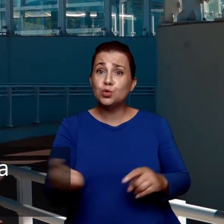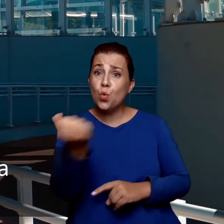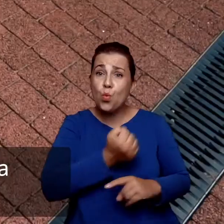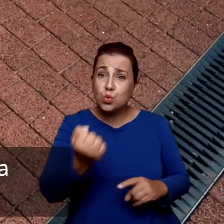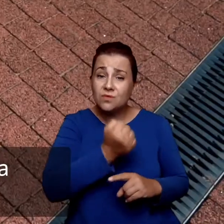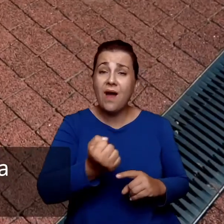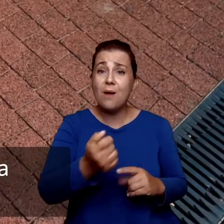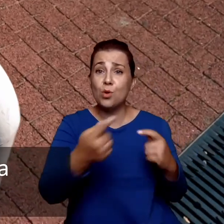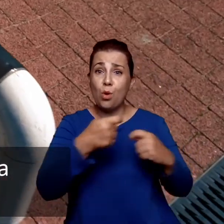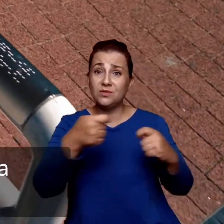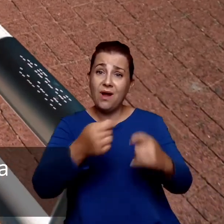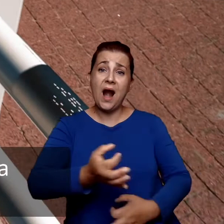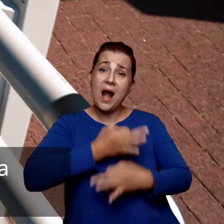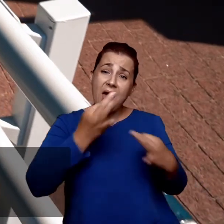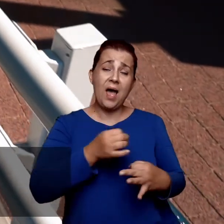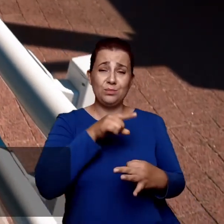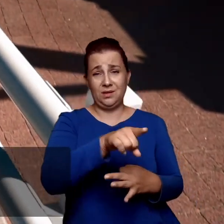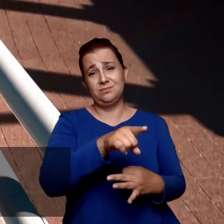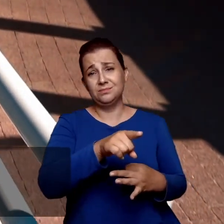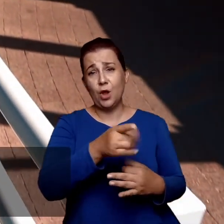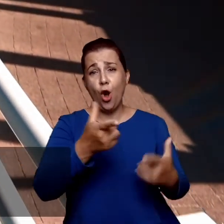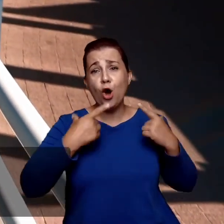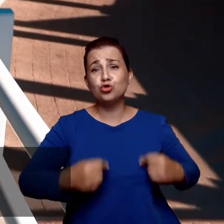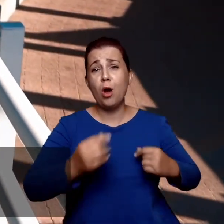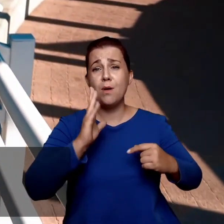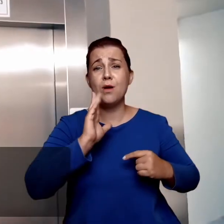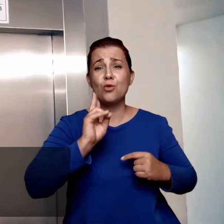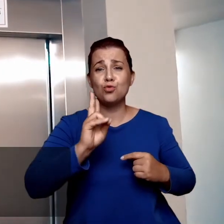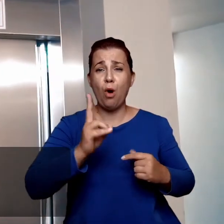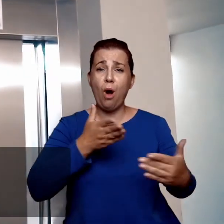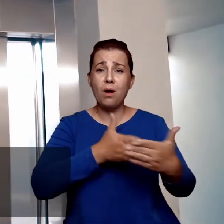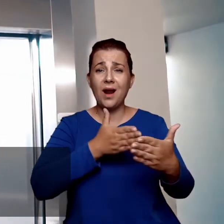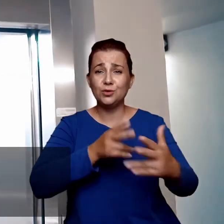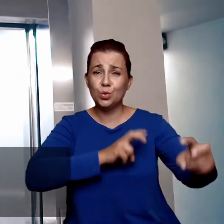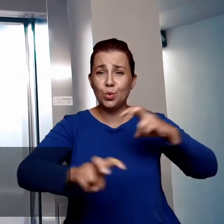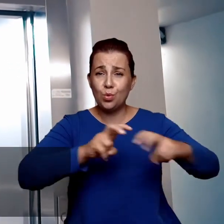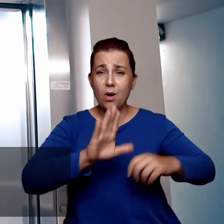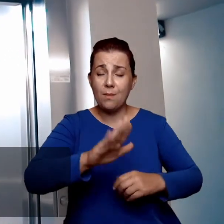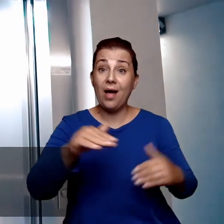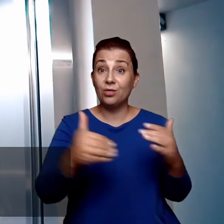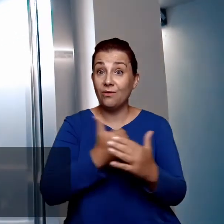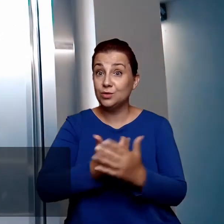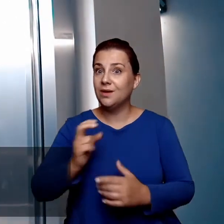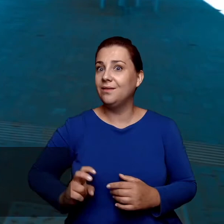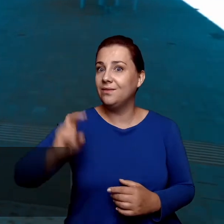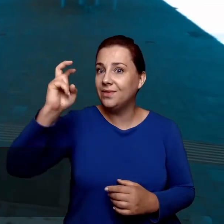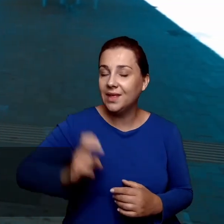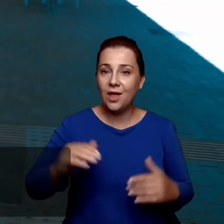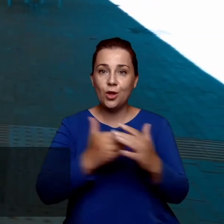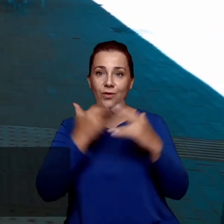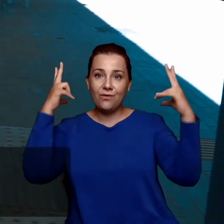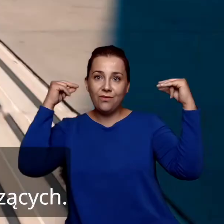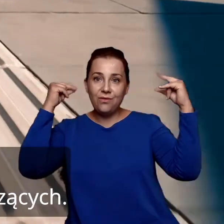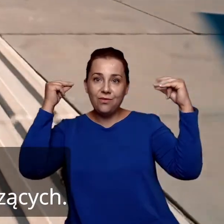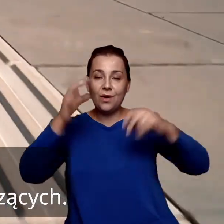poprawiające dostępność dla osób ograniczonej możliwości poruszania, takie jak nowoczesne windy, nowoczesne nagłośnienie,